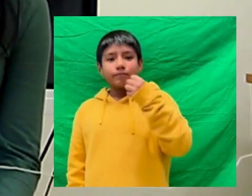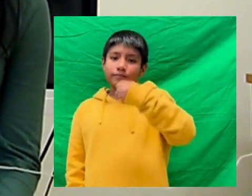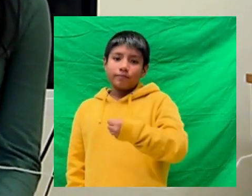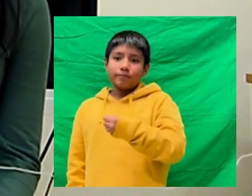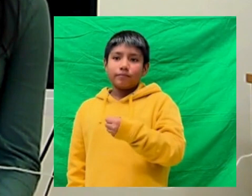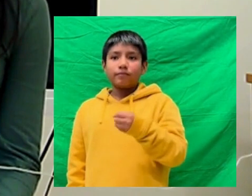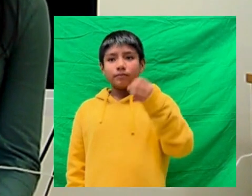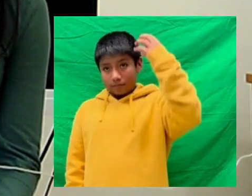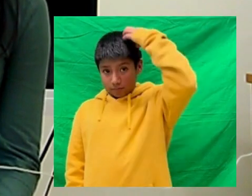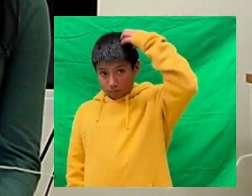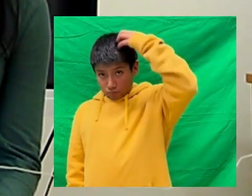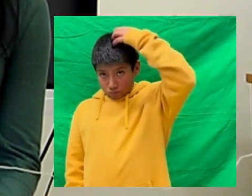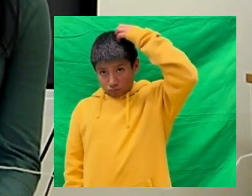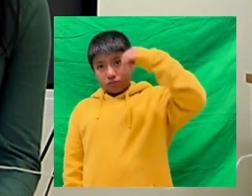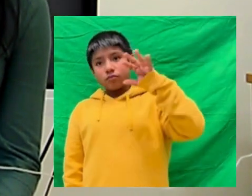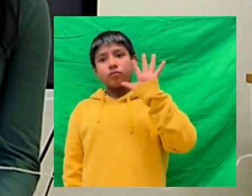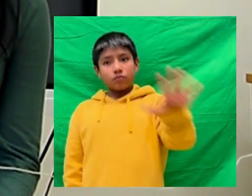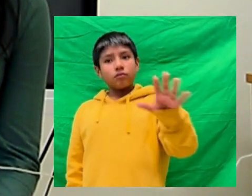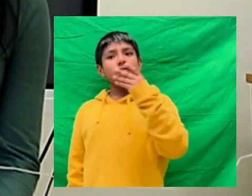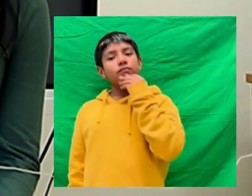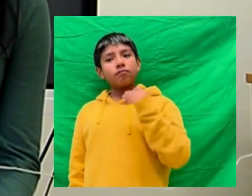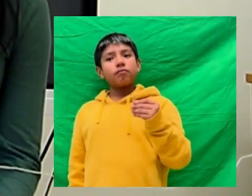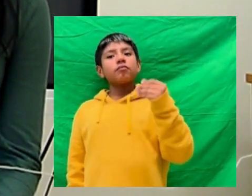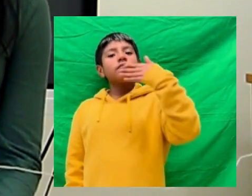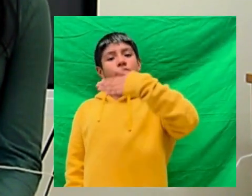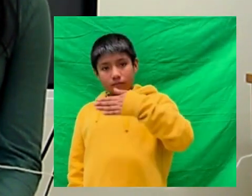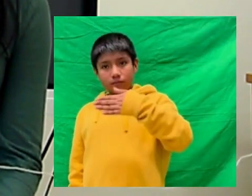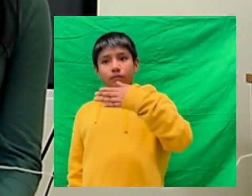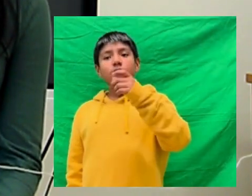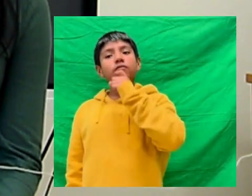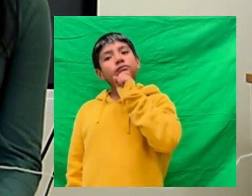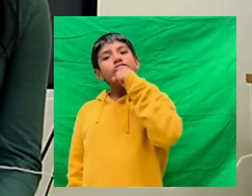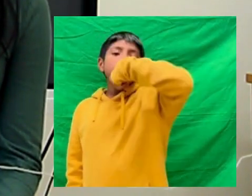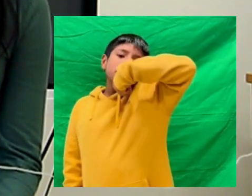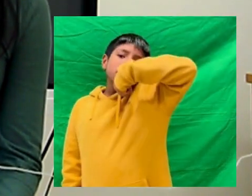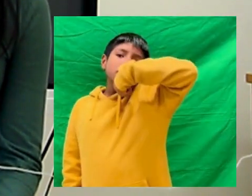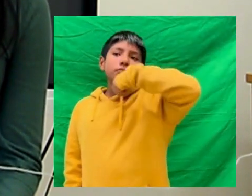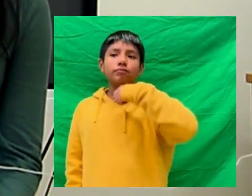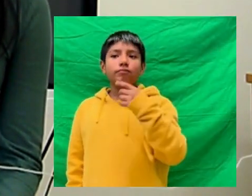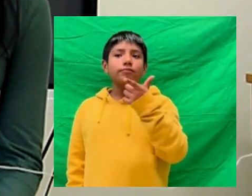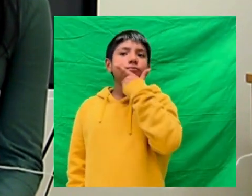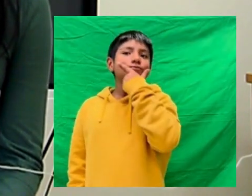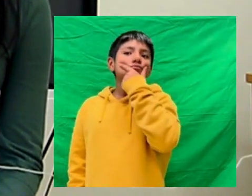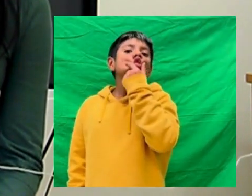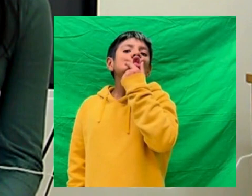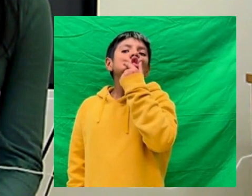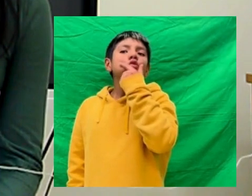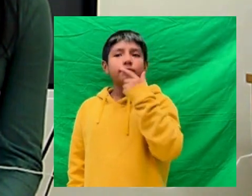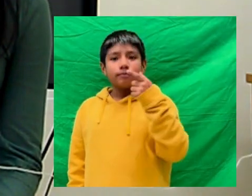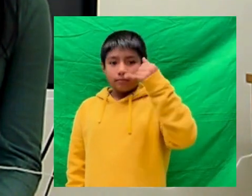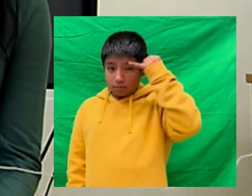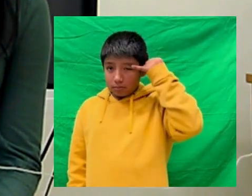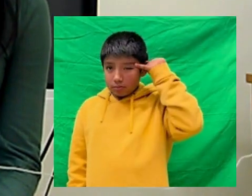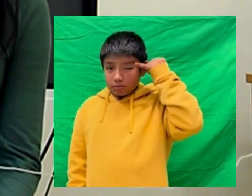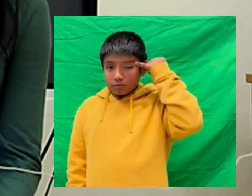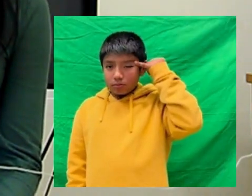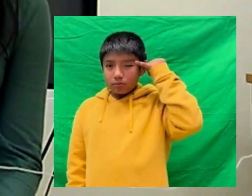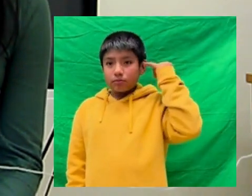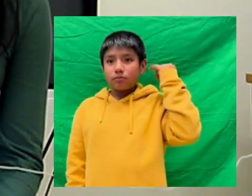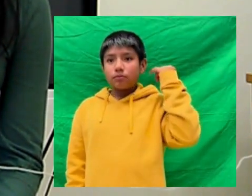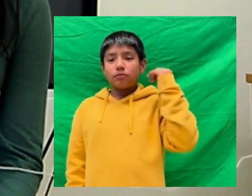iara. Aurrezkuntza bost a be, no, beko a